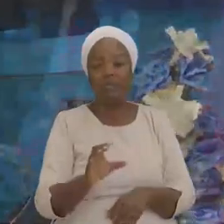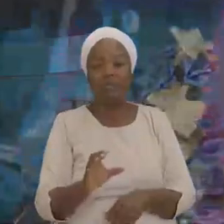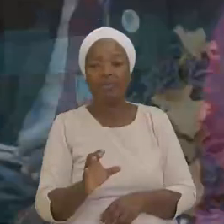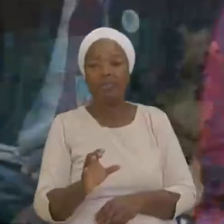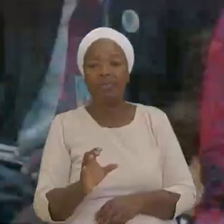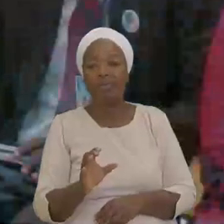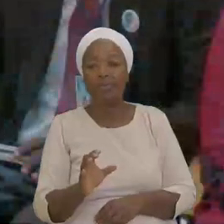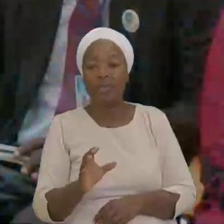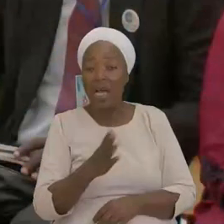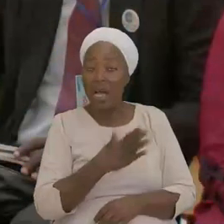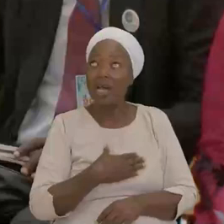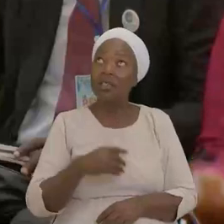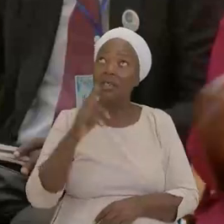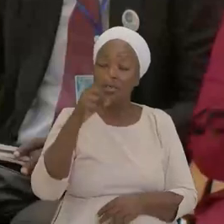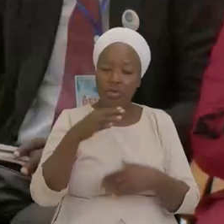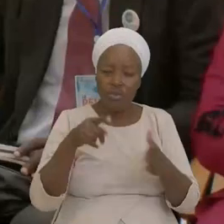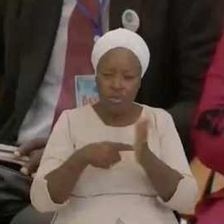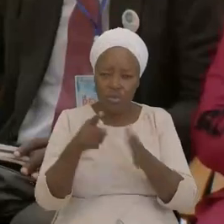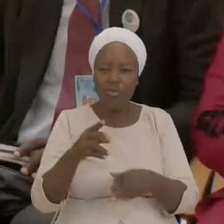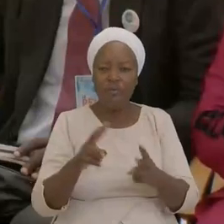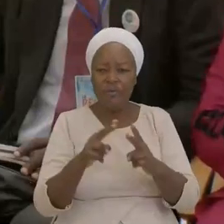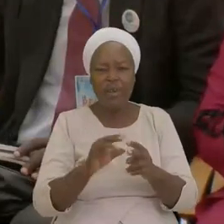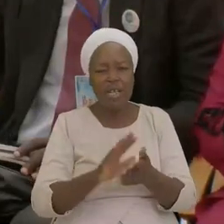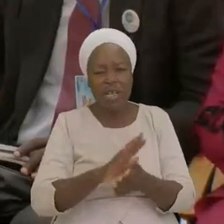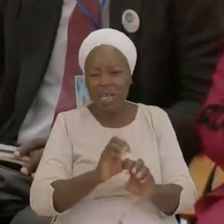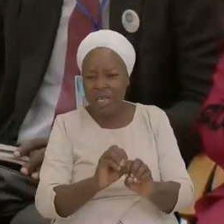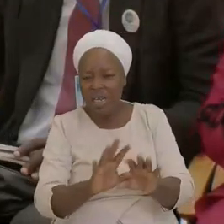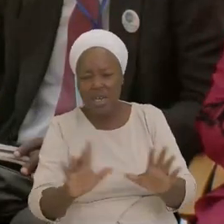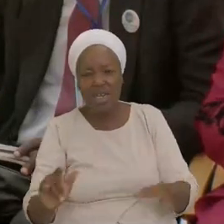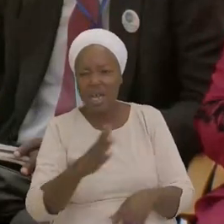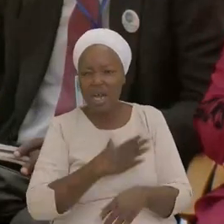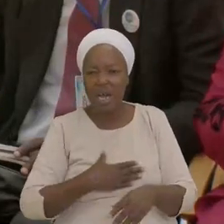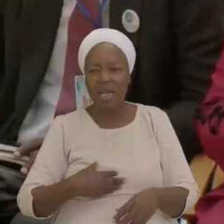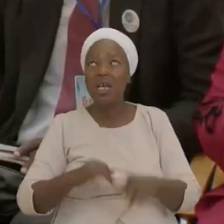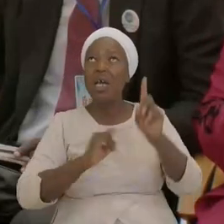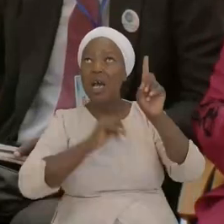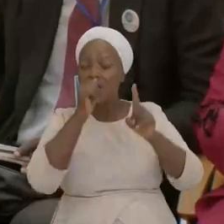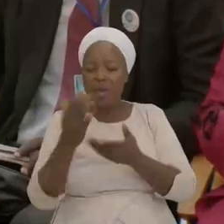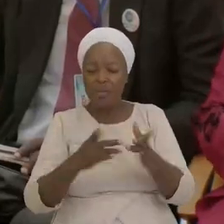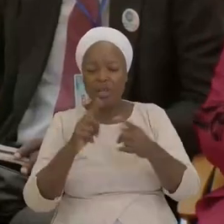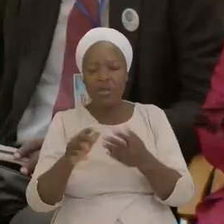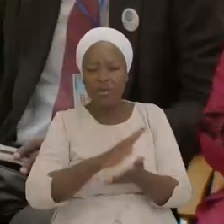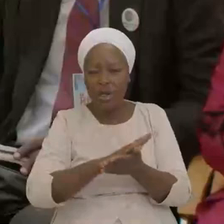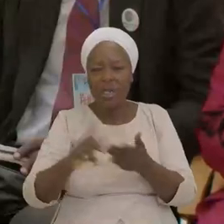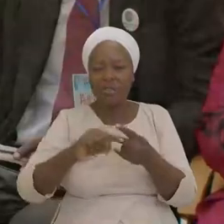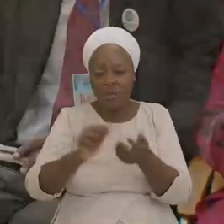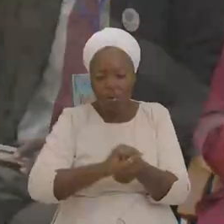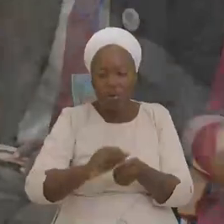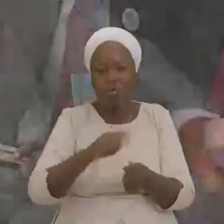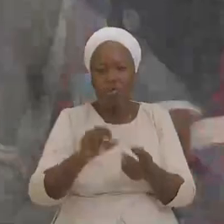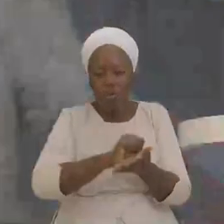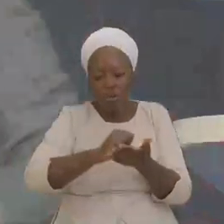mort sur la croix du calvaire et qui te montre très clairement que je suis